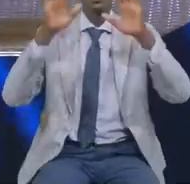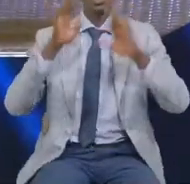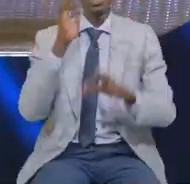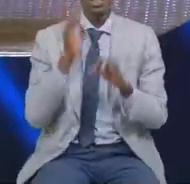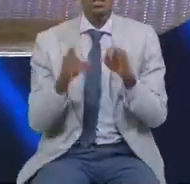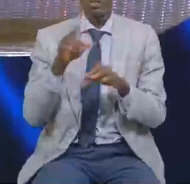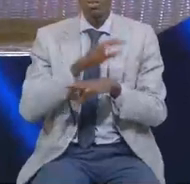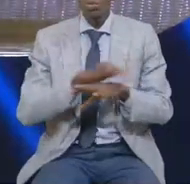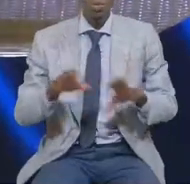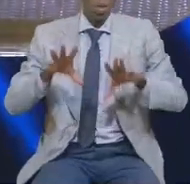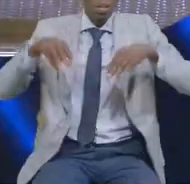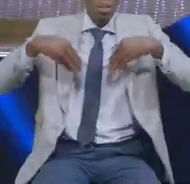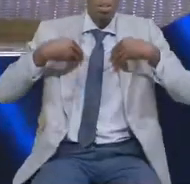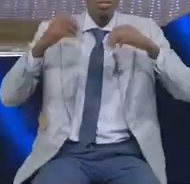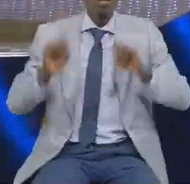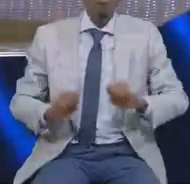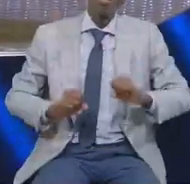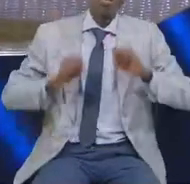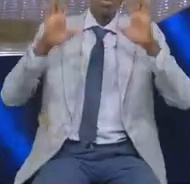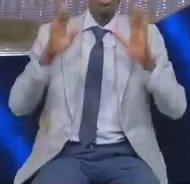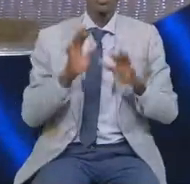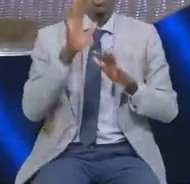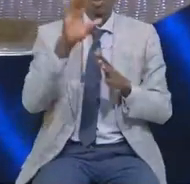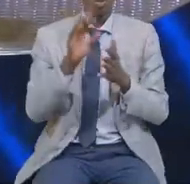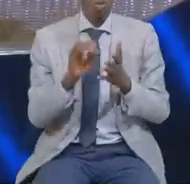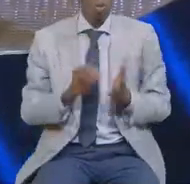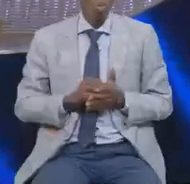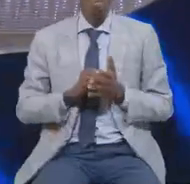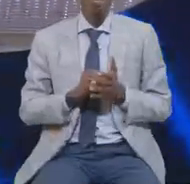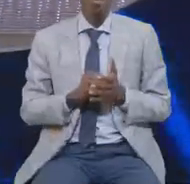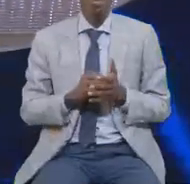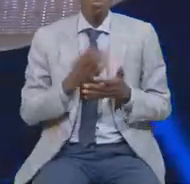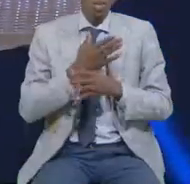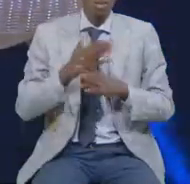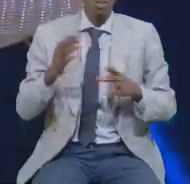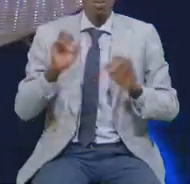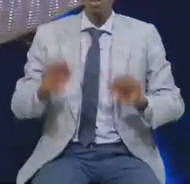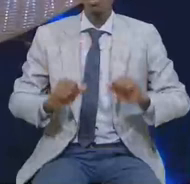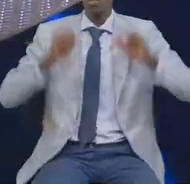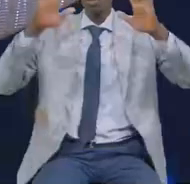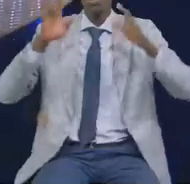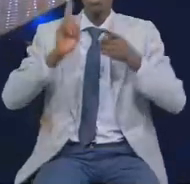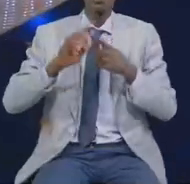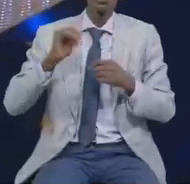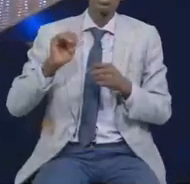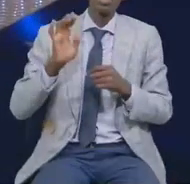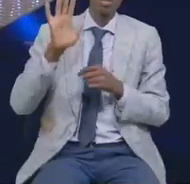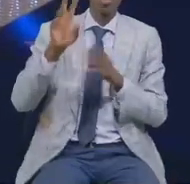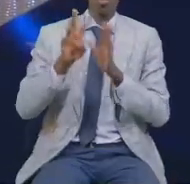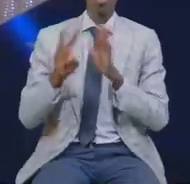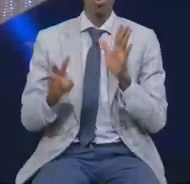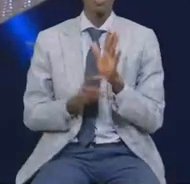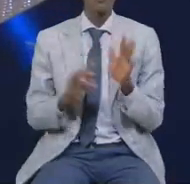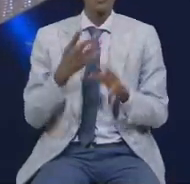vous abandonnez pas, abandonnez votre volonté au-dessus de la main de Dieu et alors que votre volonté soit sous mon